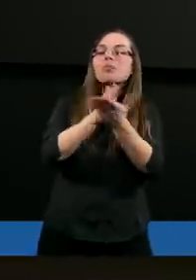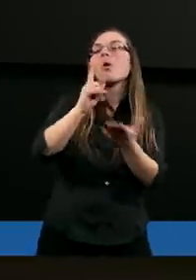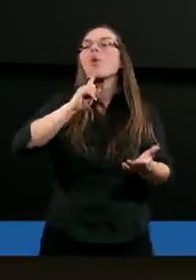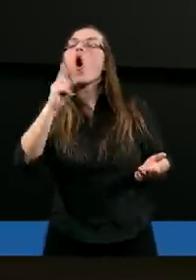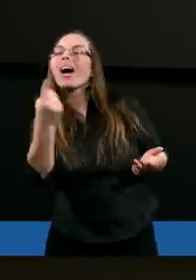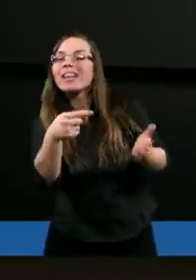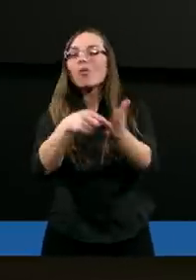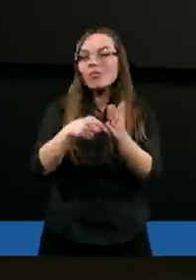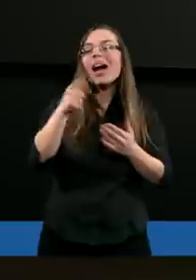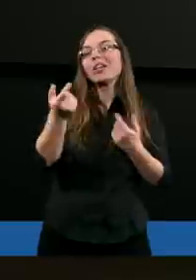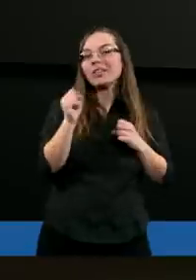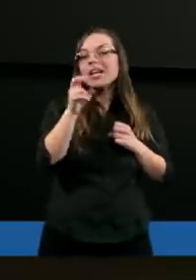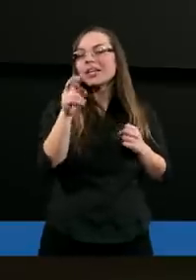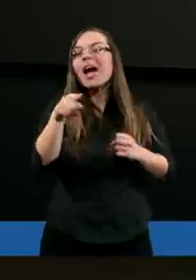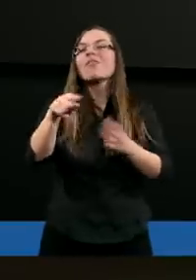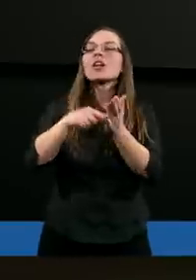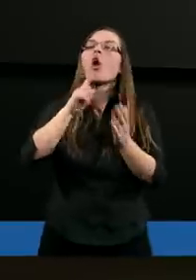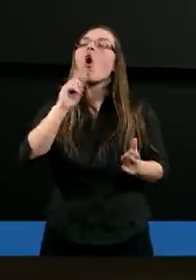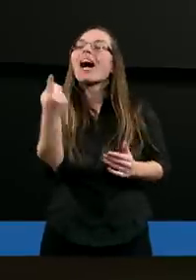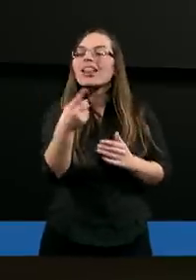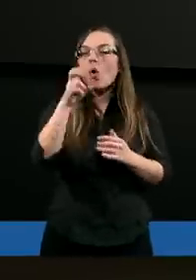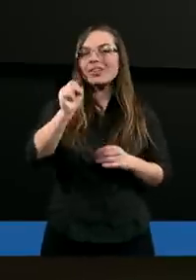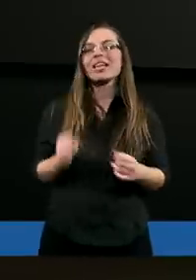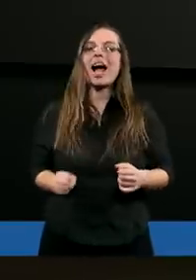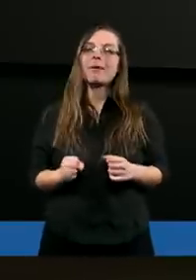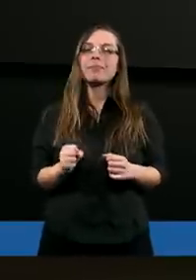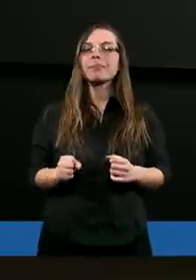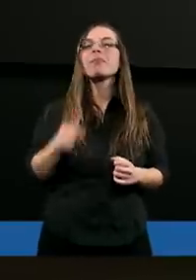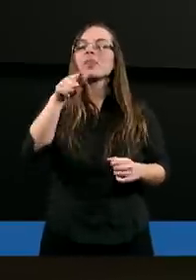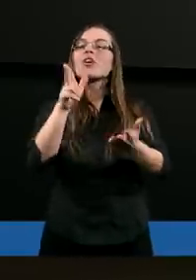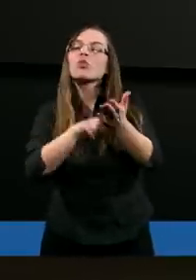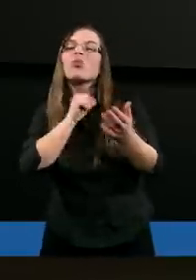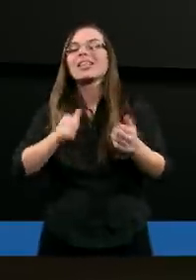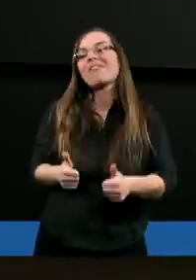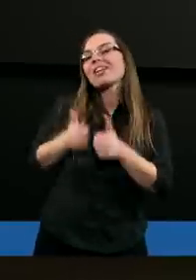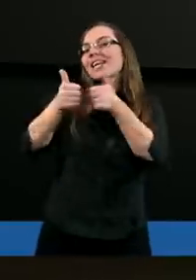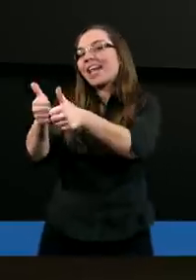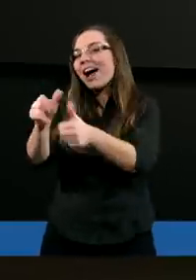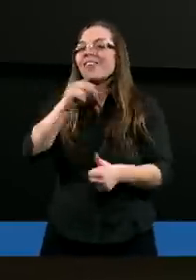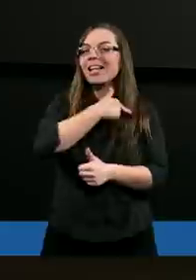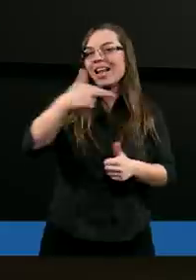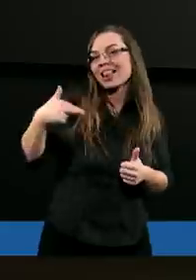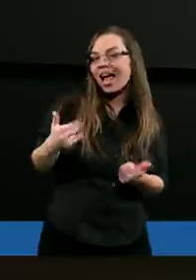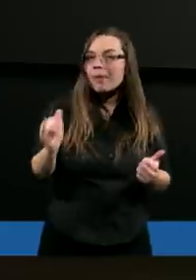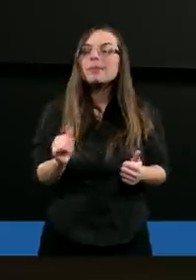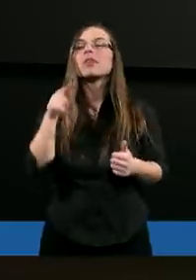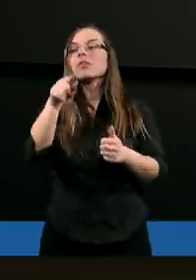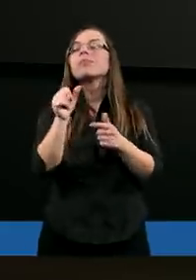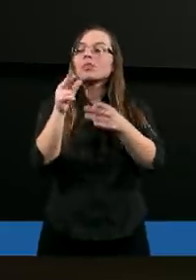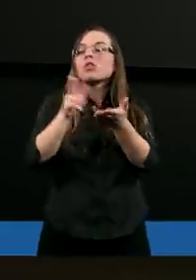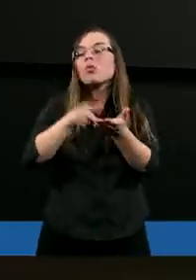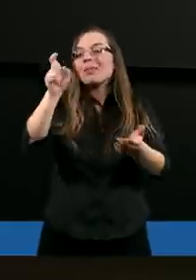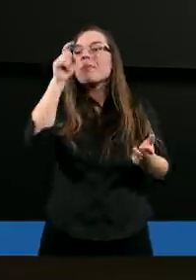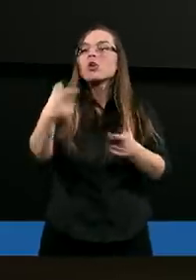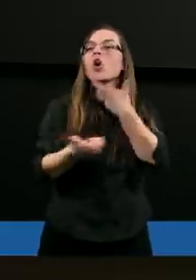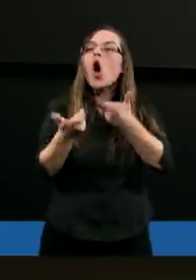Orędownikiem, tak, właśnie w sensie orędownika. On jest ten, który za nas się wstawia, właśnie też takie rozumienie jest w tym słowie greckim